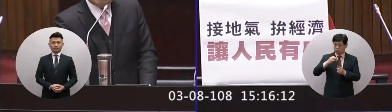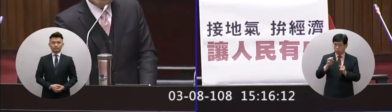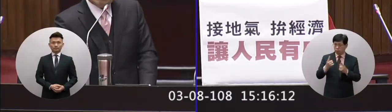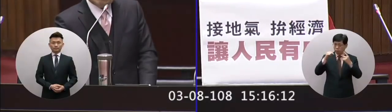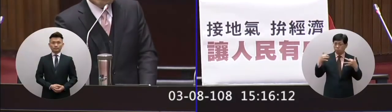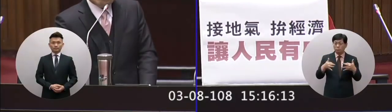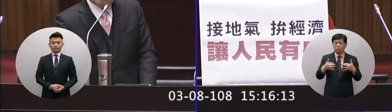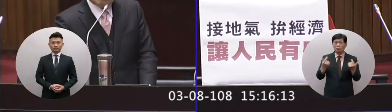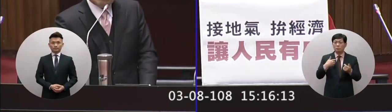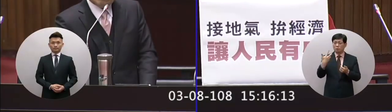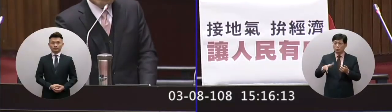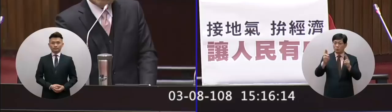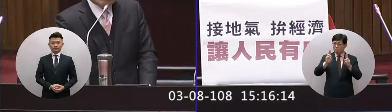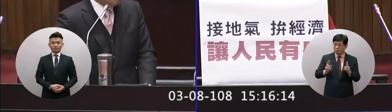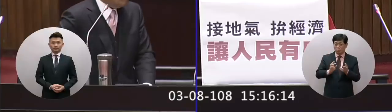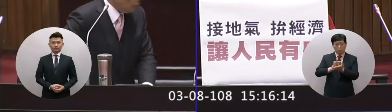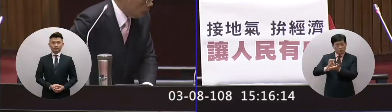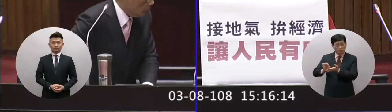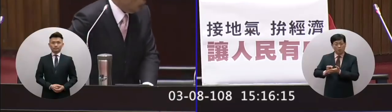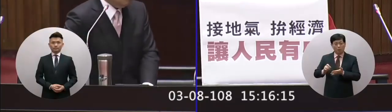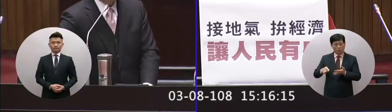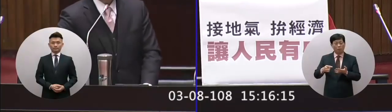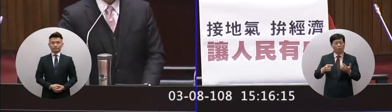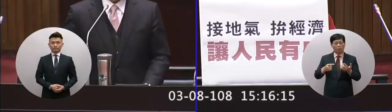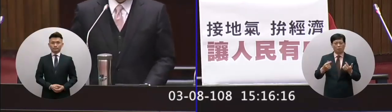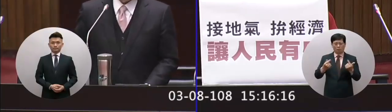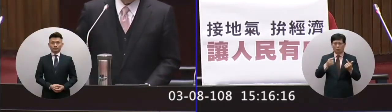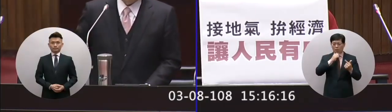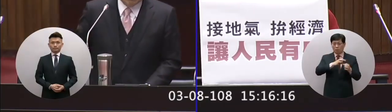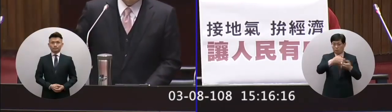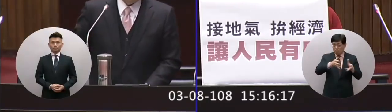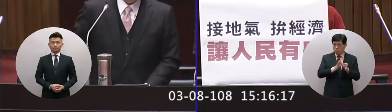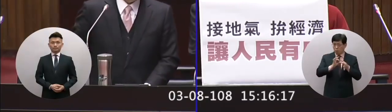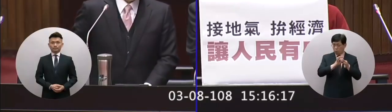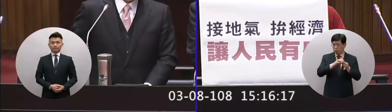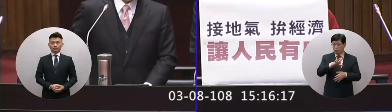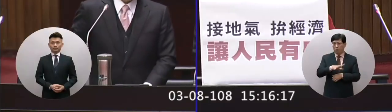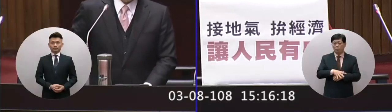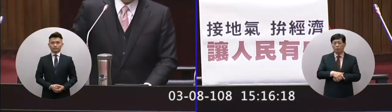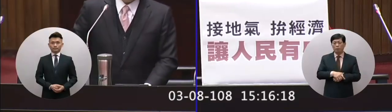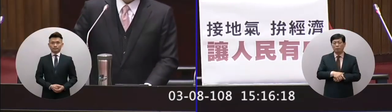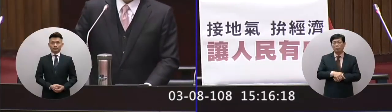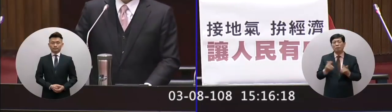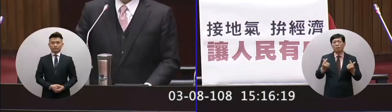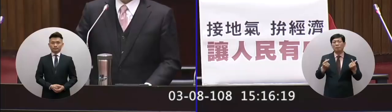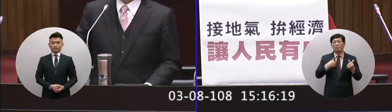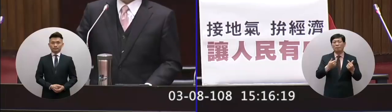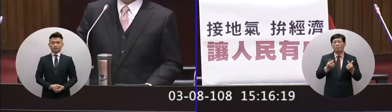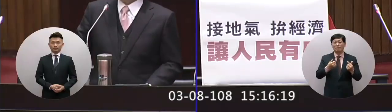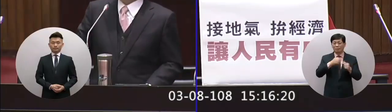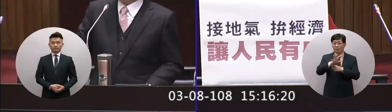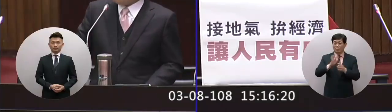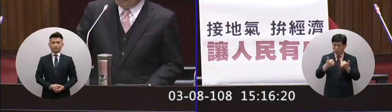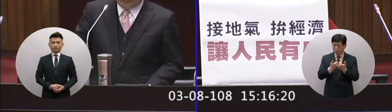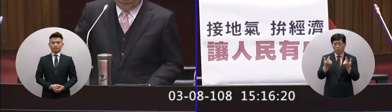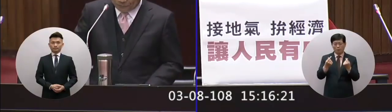个部分，包括用水、用电。这等等，其实都跟经济部保定工跟你有关系啦。 哦， 包括我想跟农委